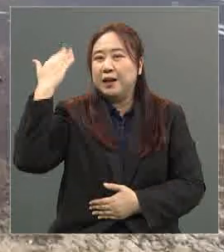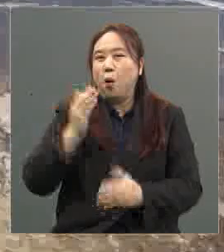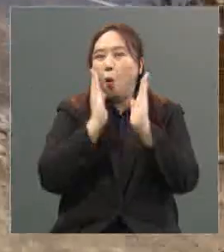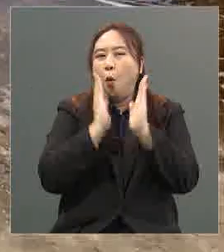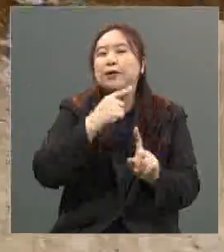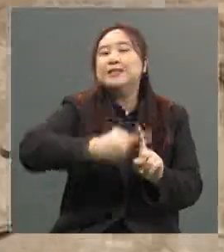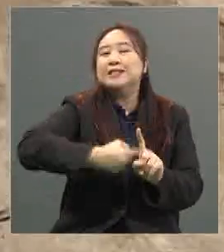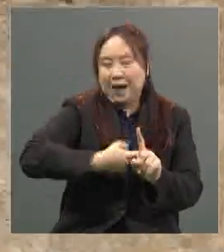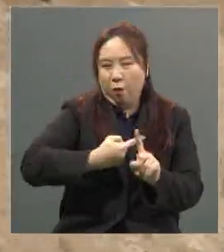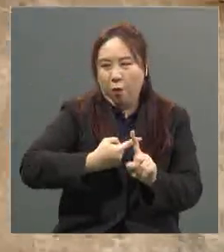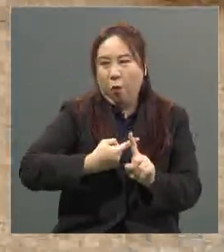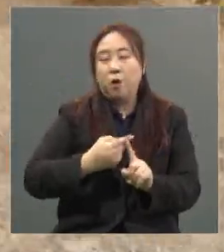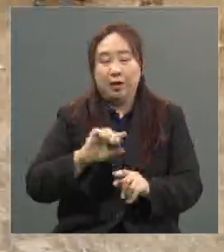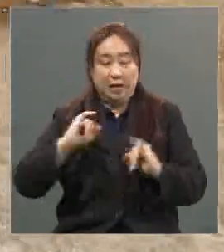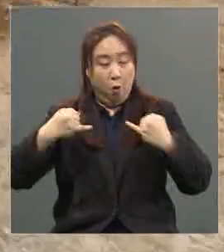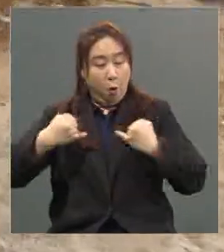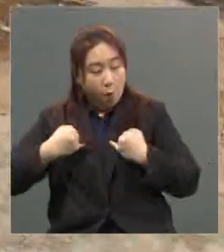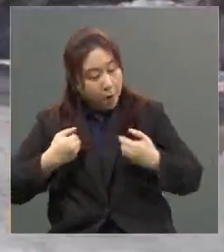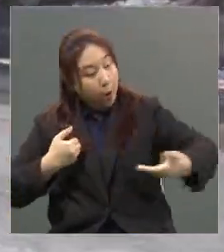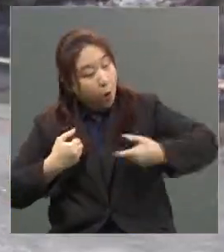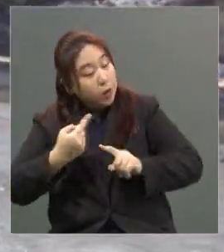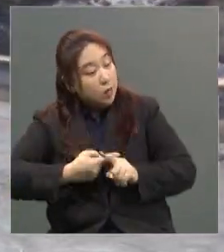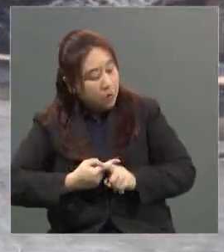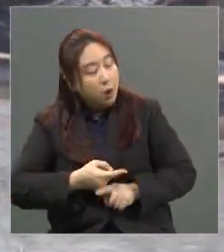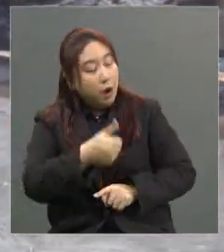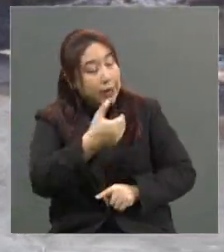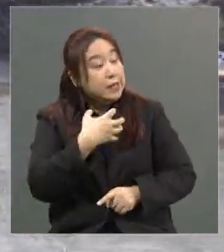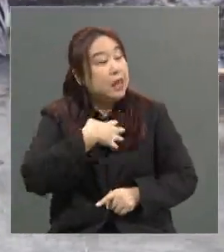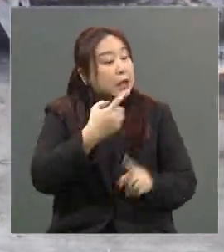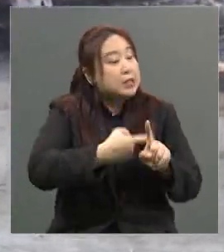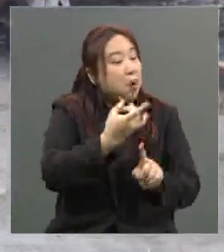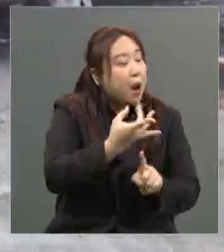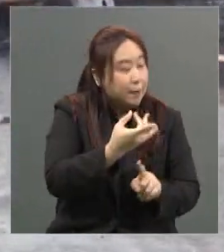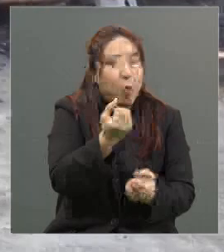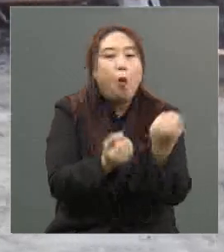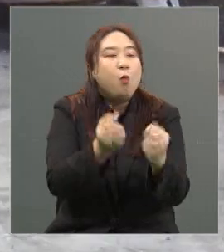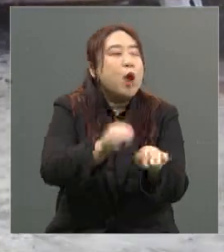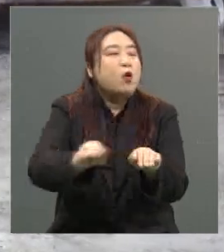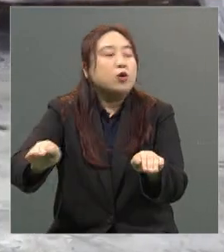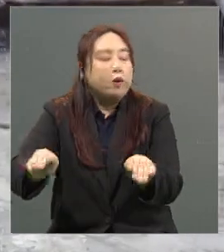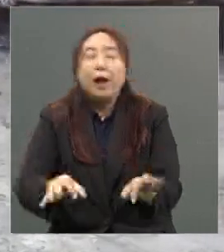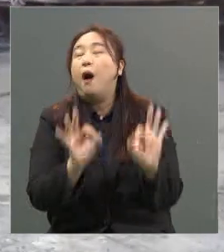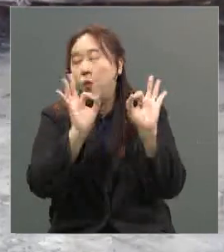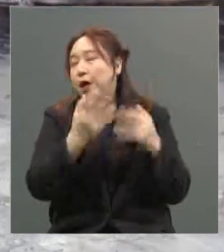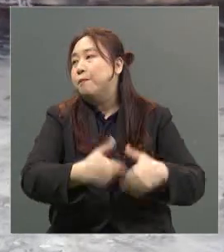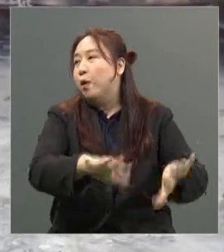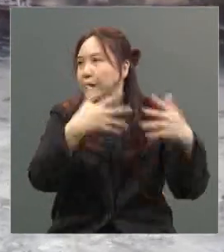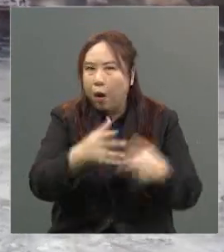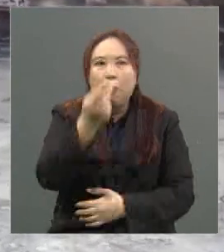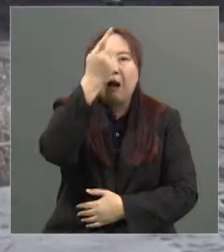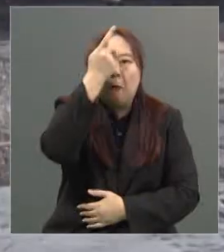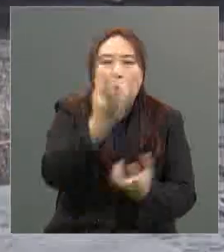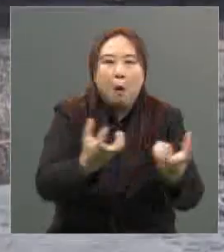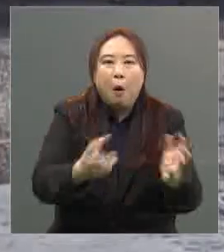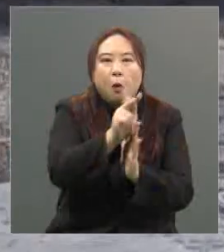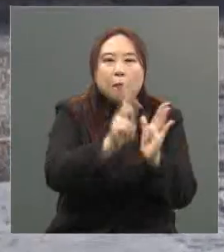เช่าทำลจอดรถถึงเวลากลายเป็นว่าเอามาเก็บสารเคมีผิดกฎหมายทีนี้พอโดนตำรวจเข้ามาจัดการเรียบร้อยแล้วเนี่ยของมันยังทิ้งไว้